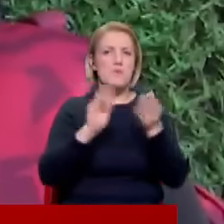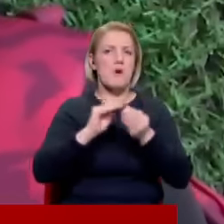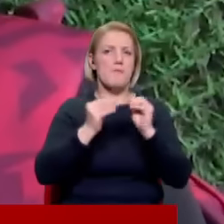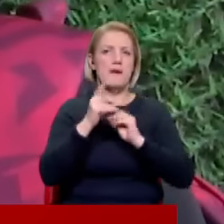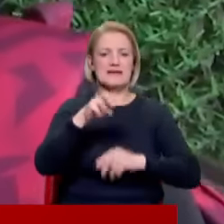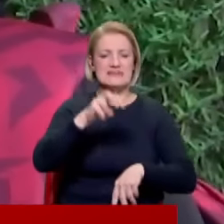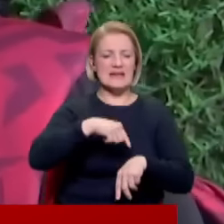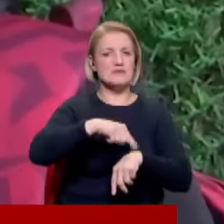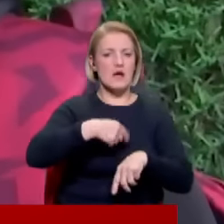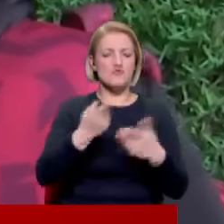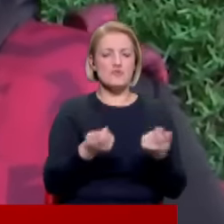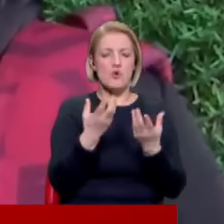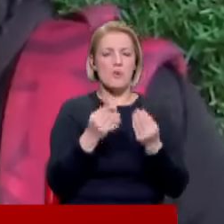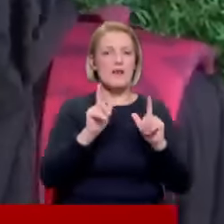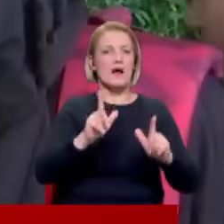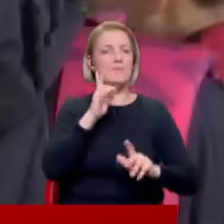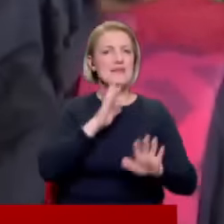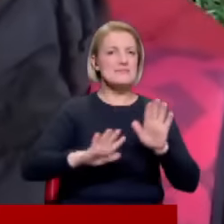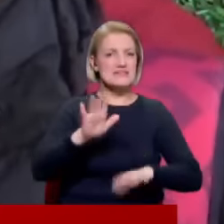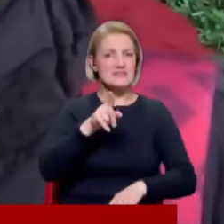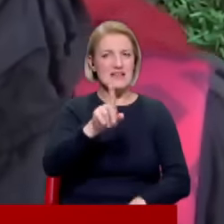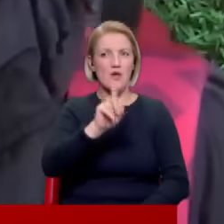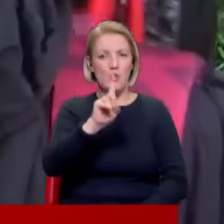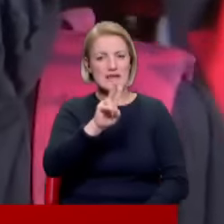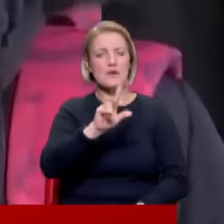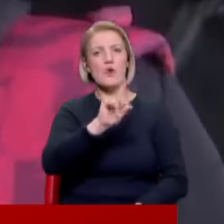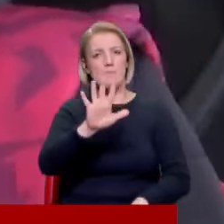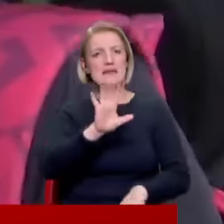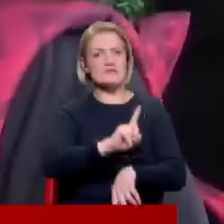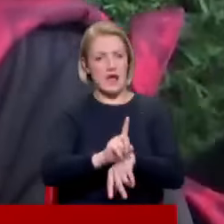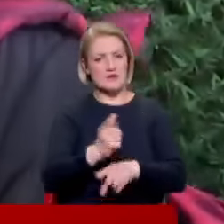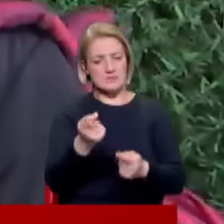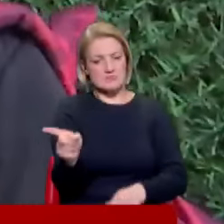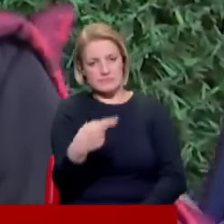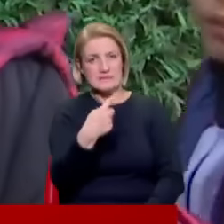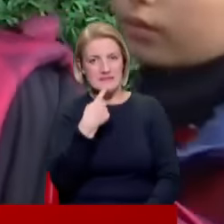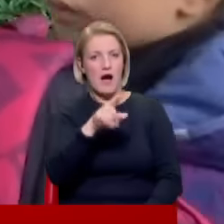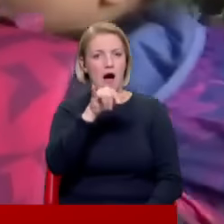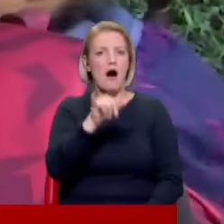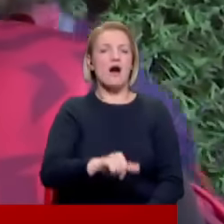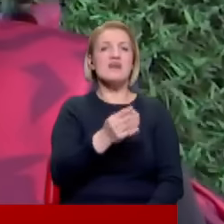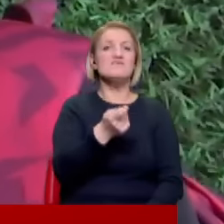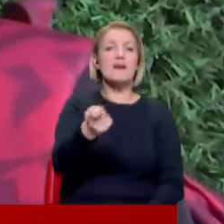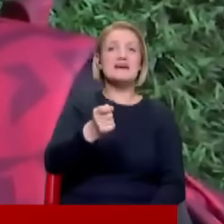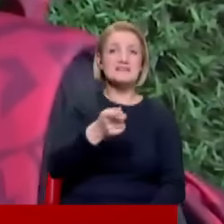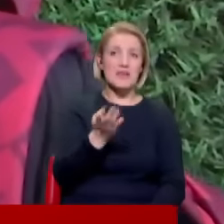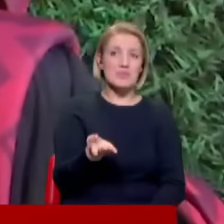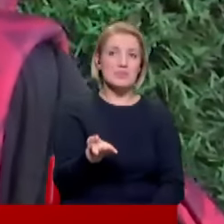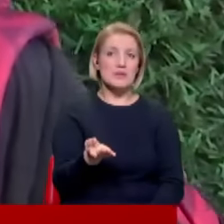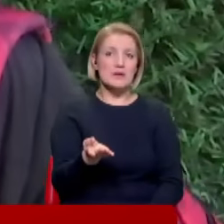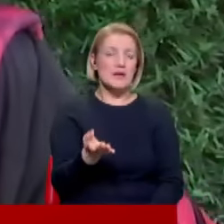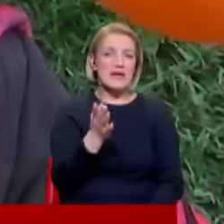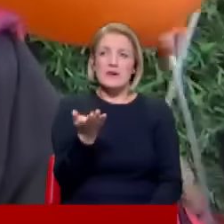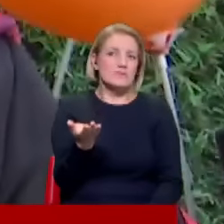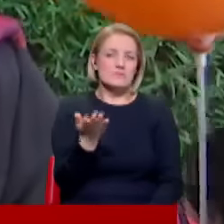Normal 8 saat çalışması gereken bir temizlikçi siz 12 saat, 15 saat çalıştırırsanız, hakkını da vermezseniz